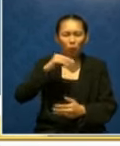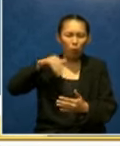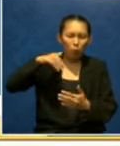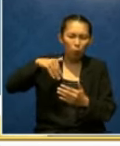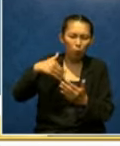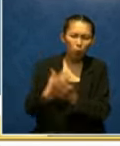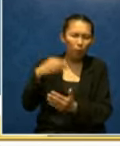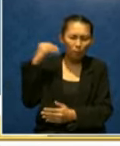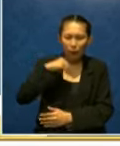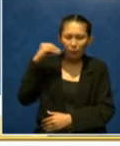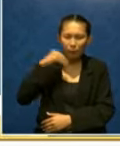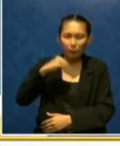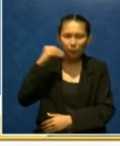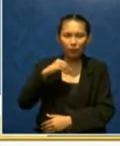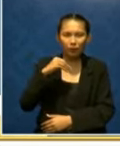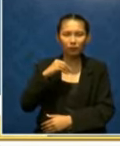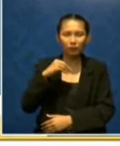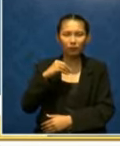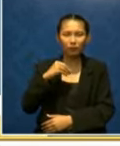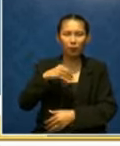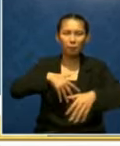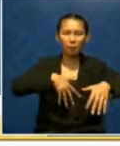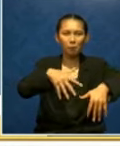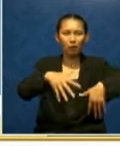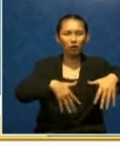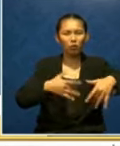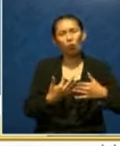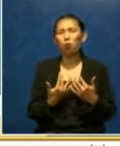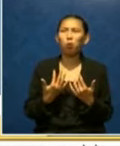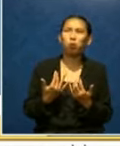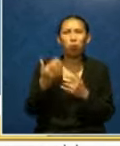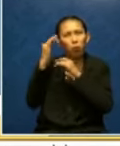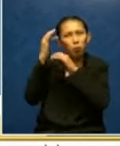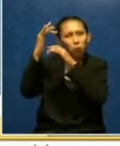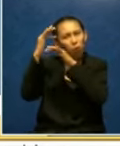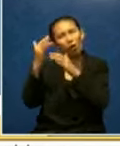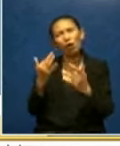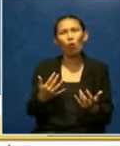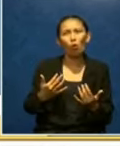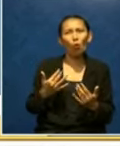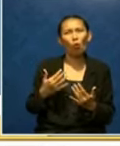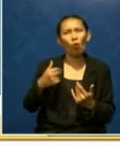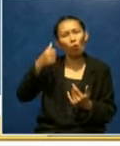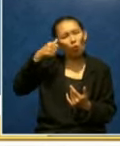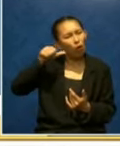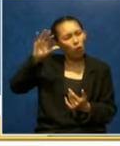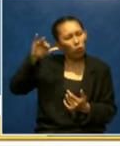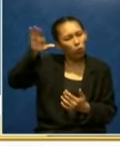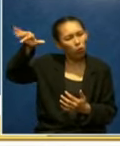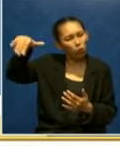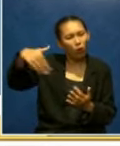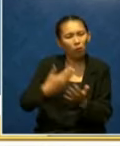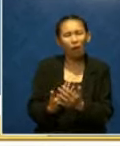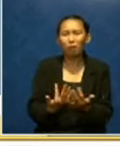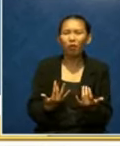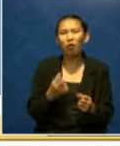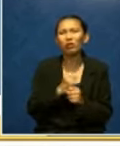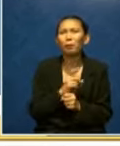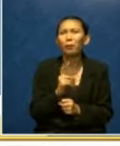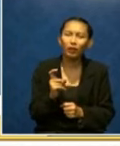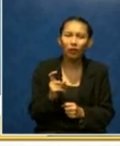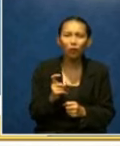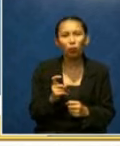พูดกันมาหลายครั้งมากแล้วนะคะประชาชนที่เาต้องรอความหวังครั้งแล้วครั้งอีกทุกวันที่ผ่านไปที่เาต้องทำมาหากินแต่เคทำอะไรไม่ได้น่ะ